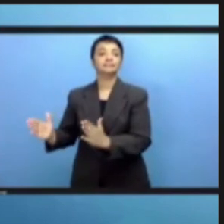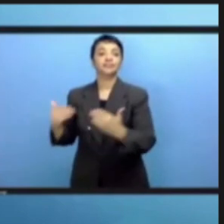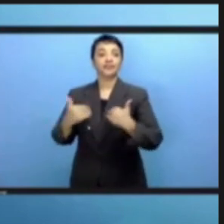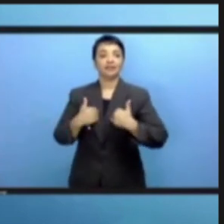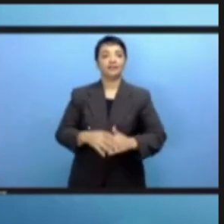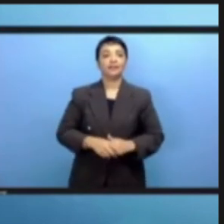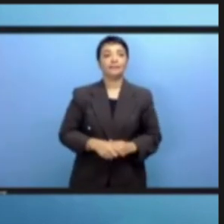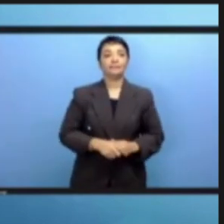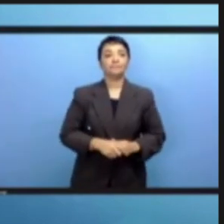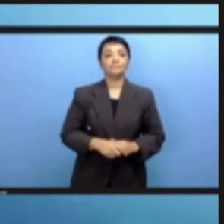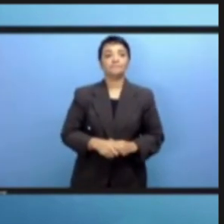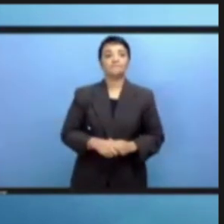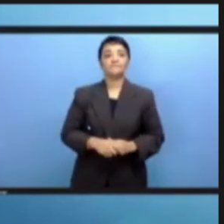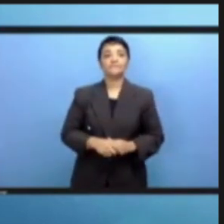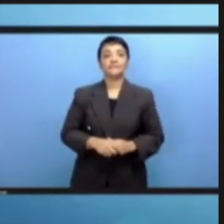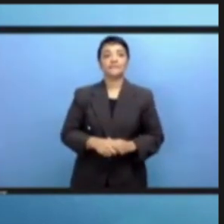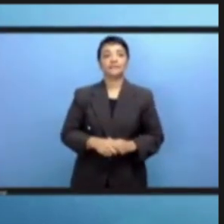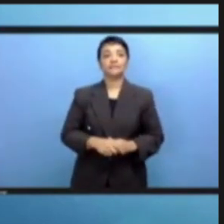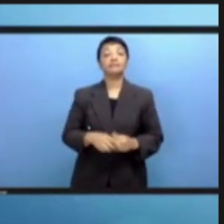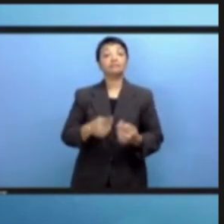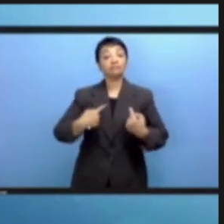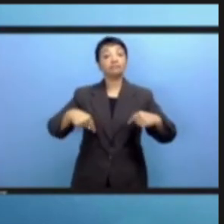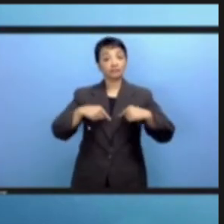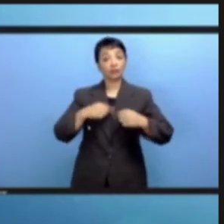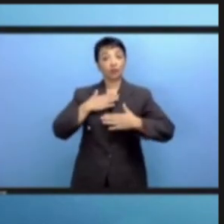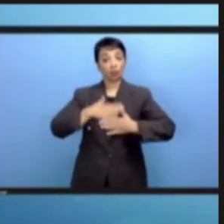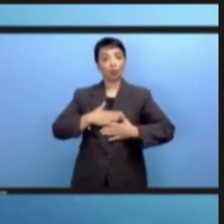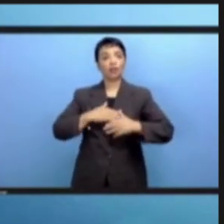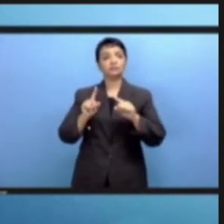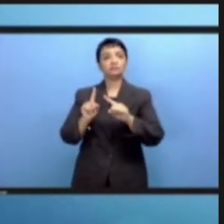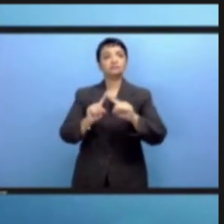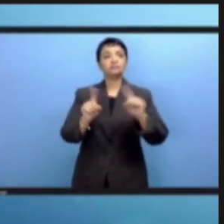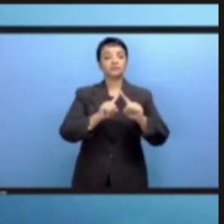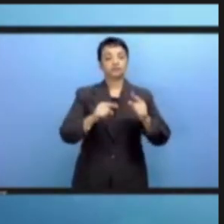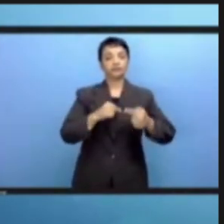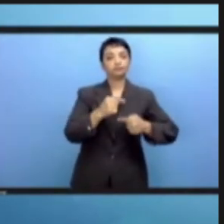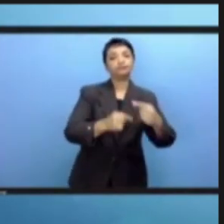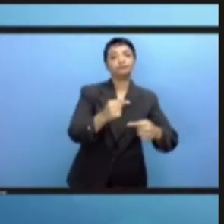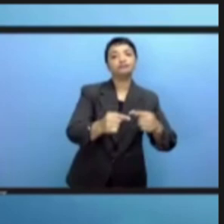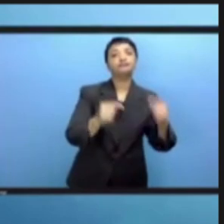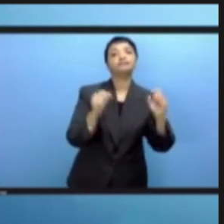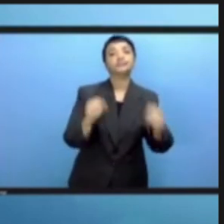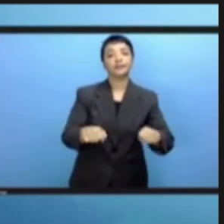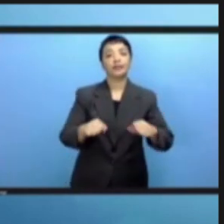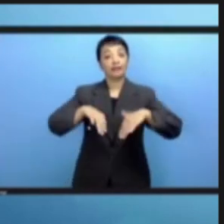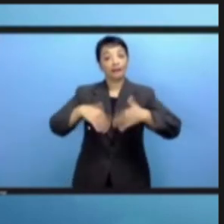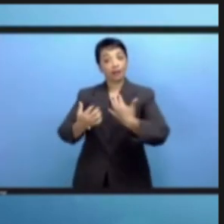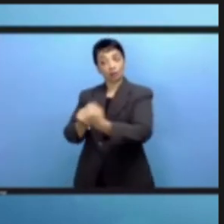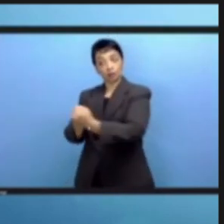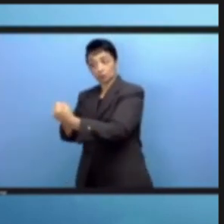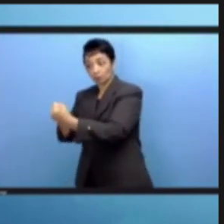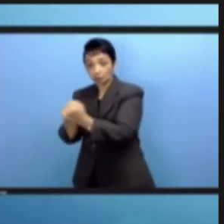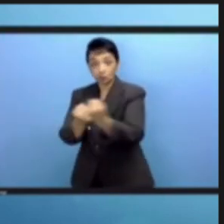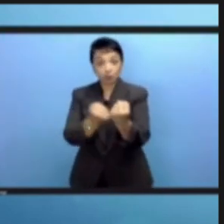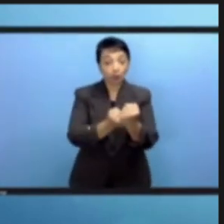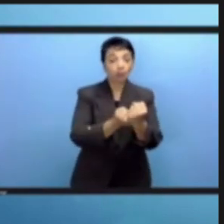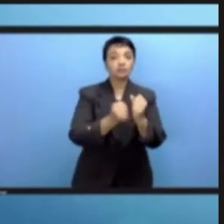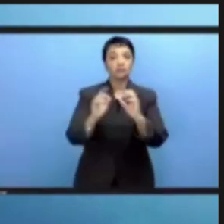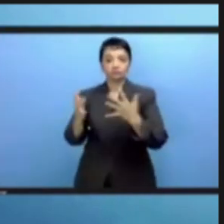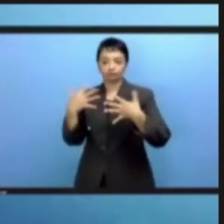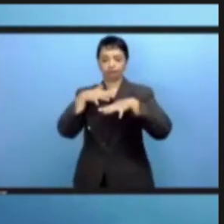достичь индустриализации, развивать туризм, развивать нашу экономику. И другие отрасли экономики нашей